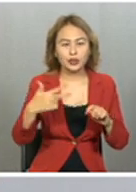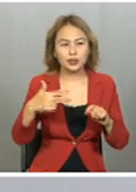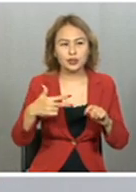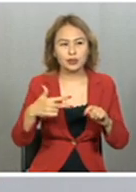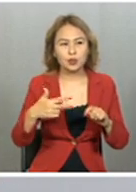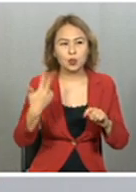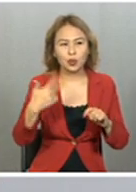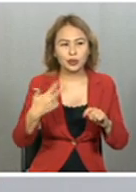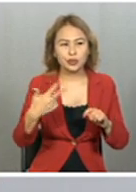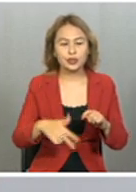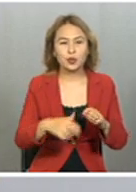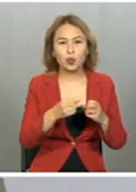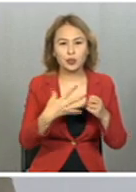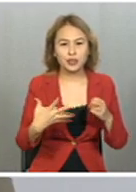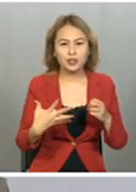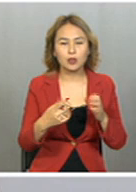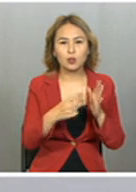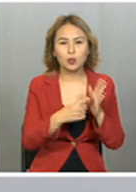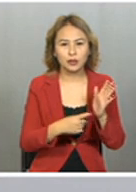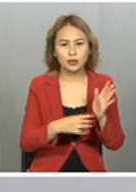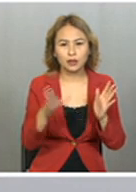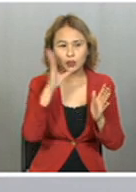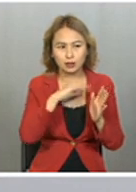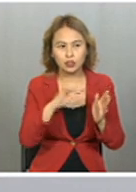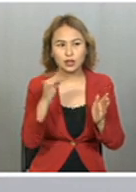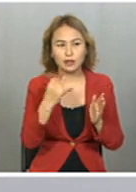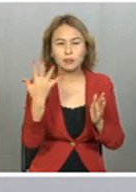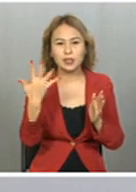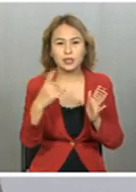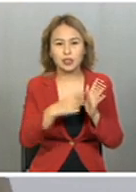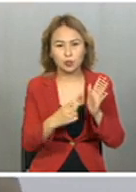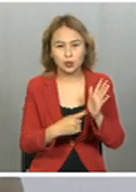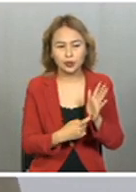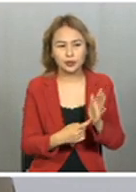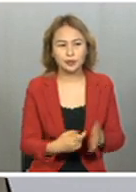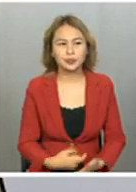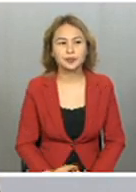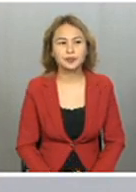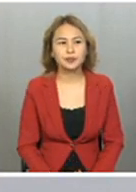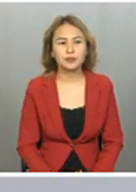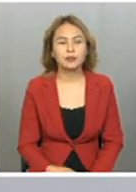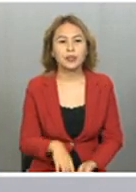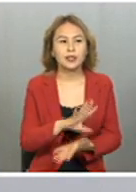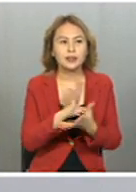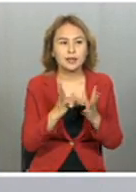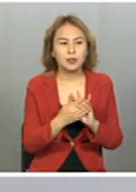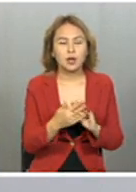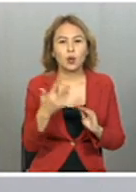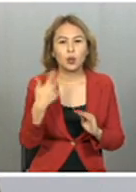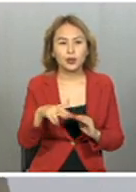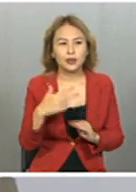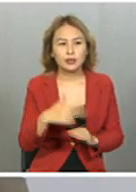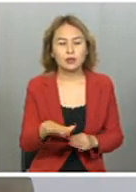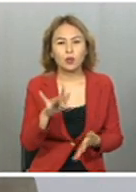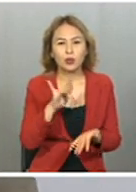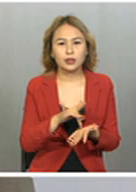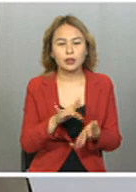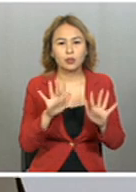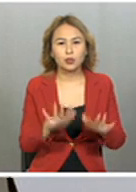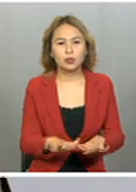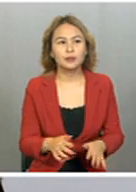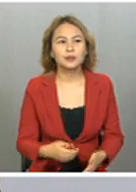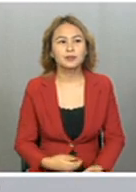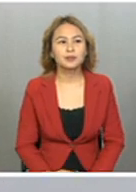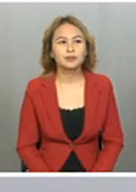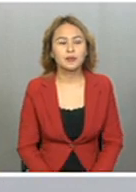30 15-ке бөлінеді және 5-ке де бөлінеді. Демек, 30 бізде ортақ бөлім болады.